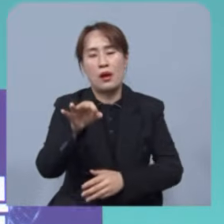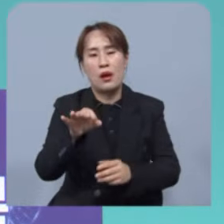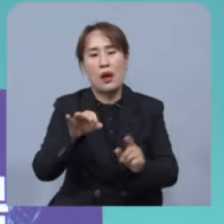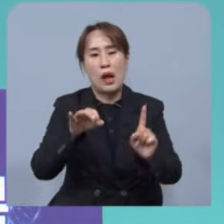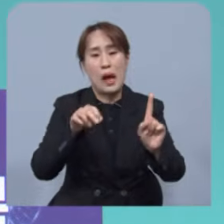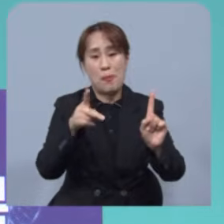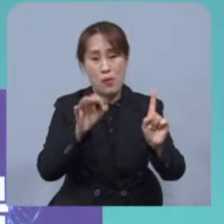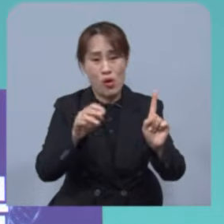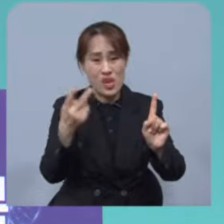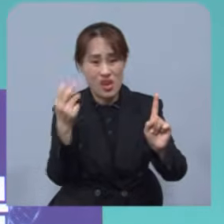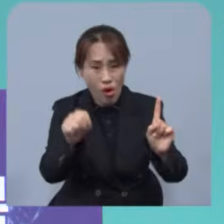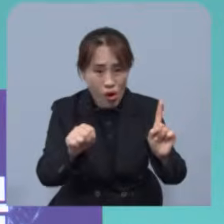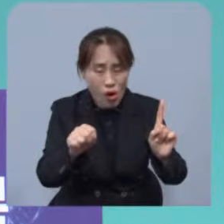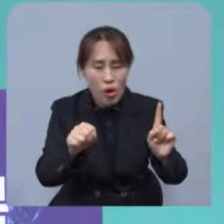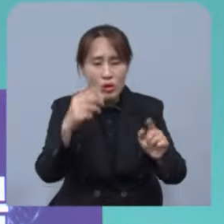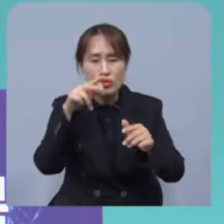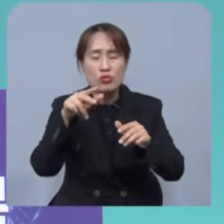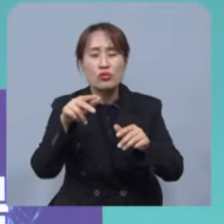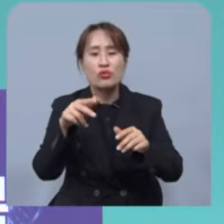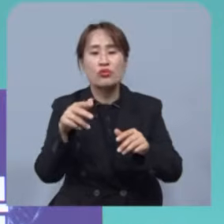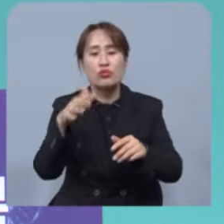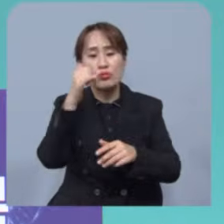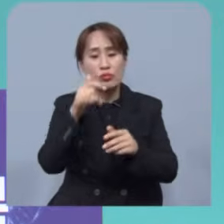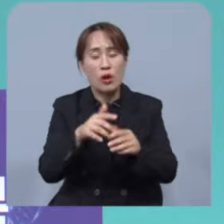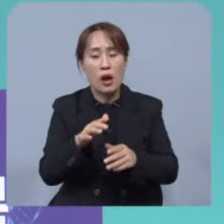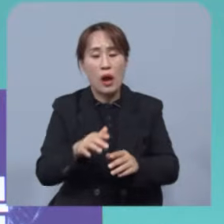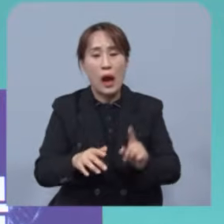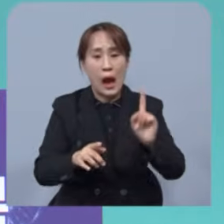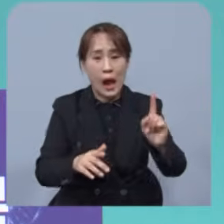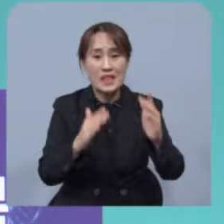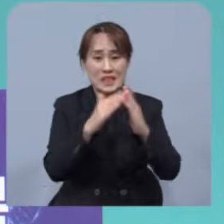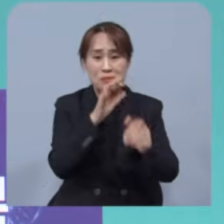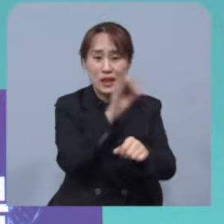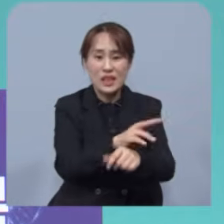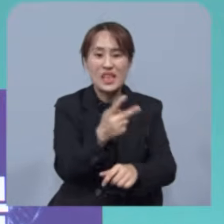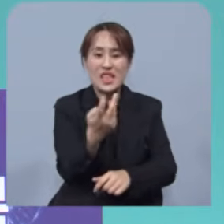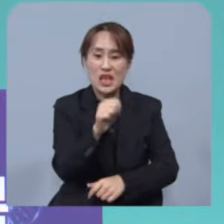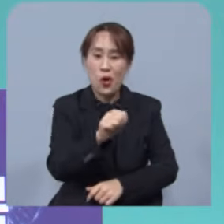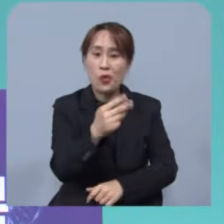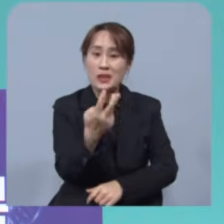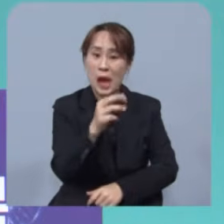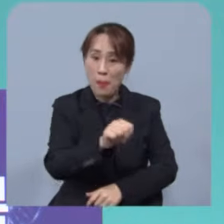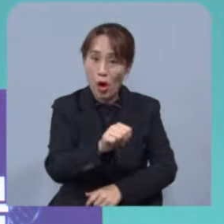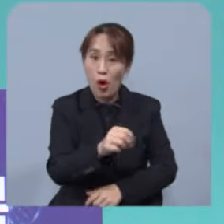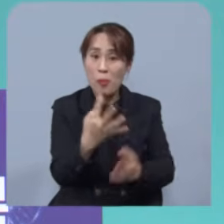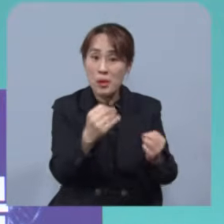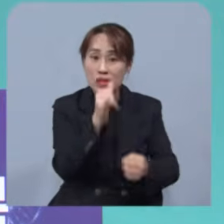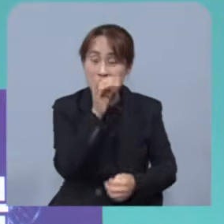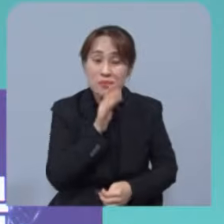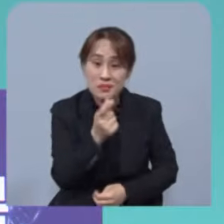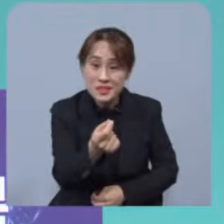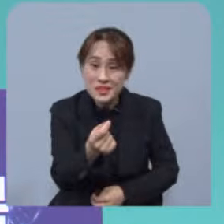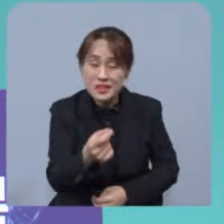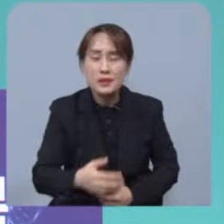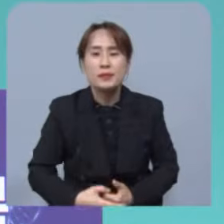2억. 충북에는 아파트 한 채가 2억, 3억짜리도 많이 있겠죠, 그죠?